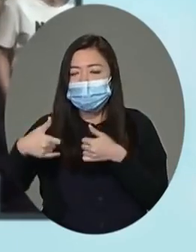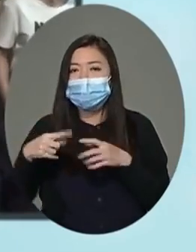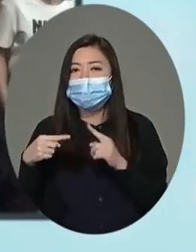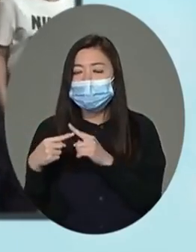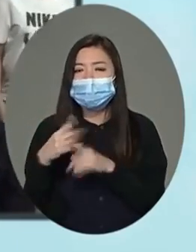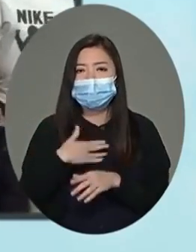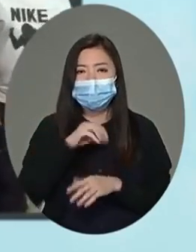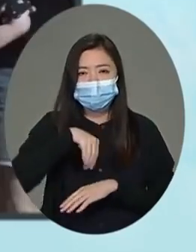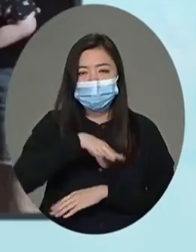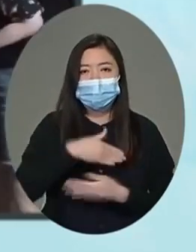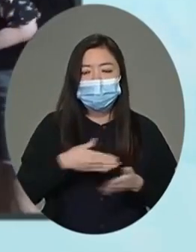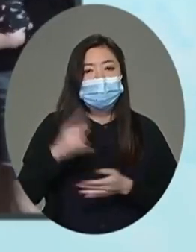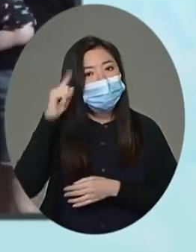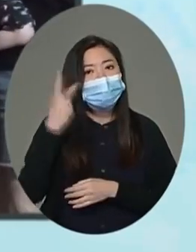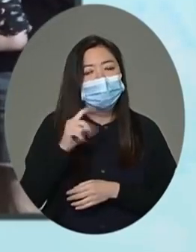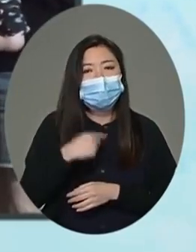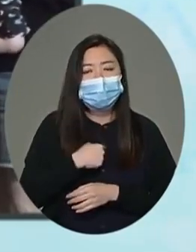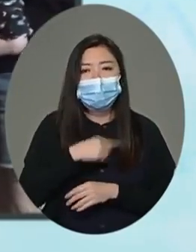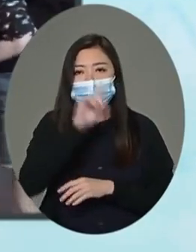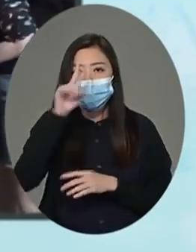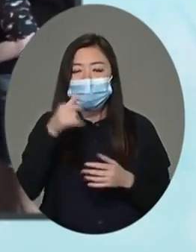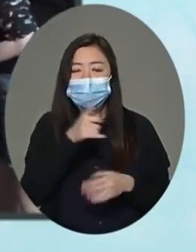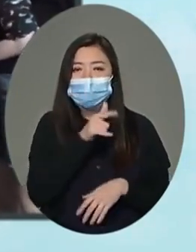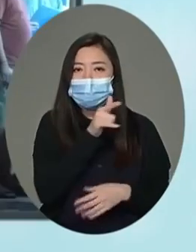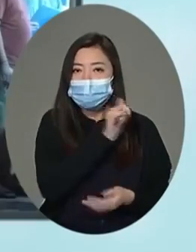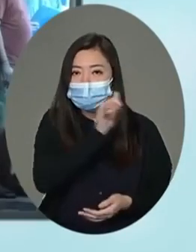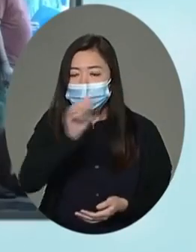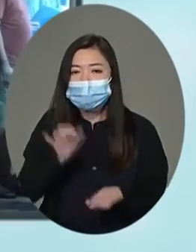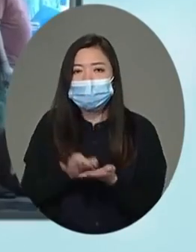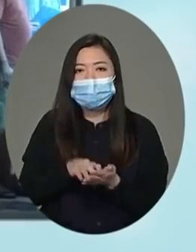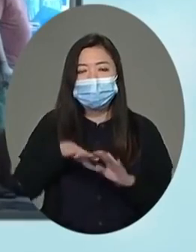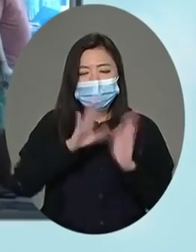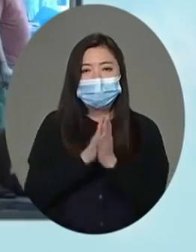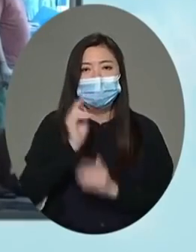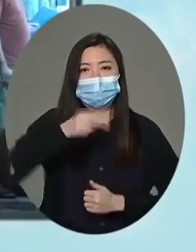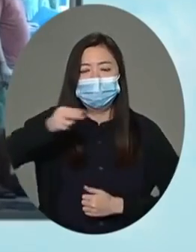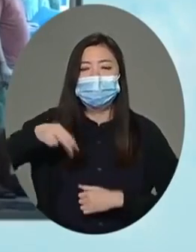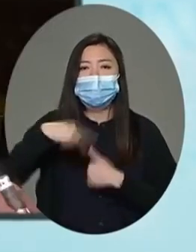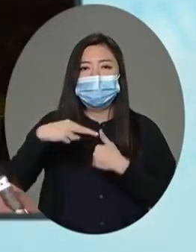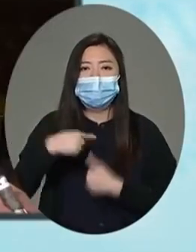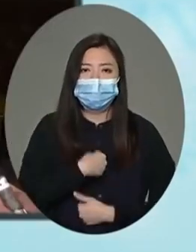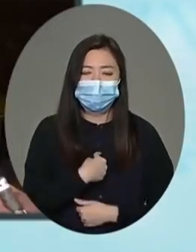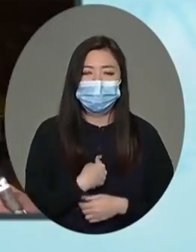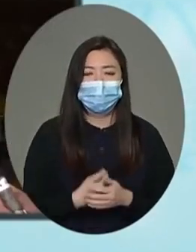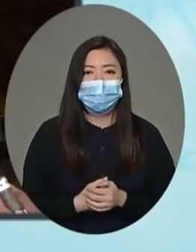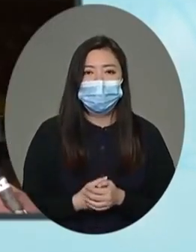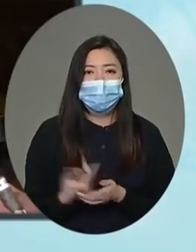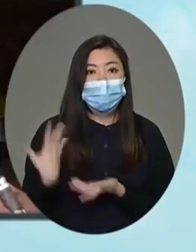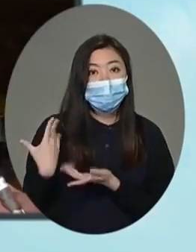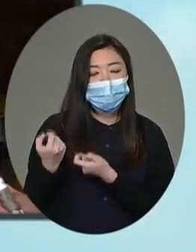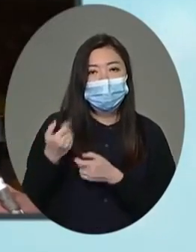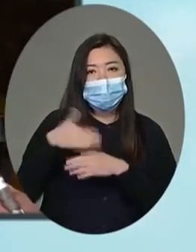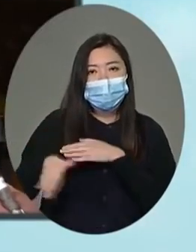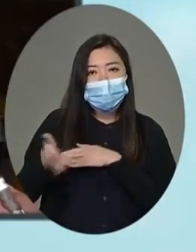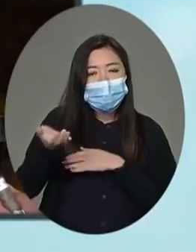疫21日，而其他到过女佣曾经到访的地方的人都要强制检测。 咁亦都近期咧系冇